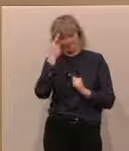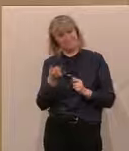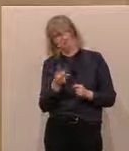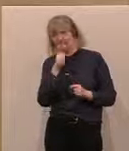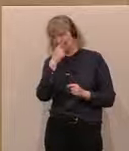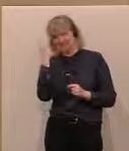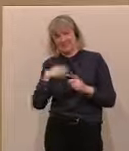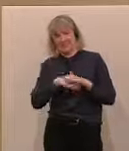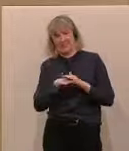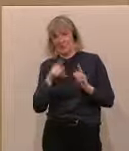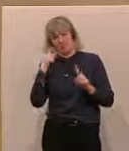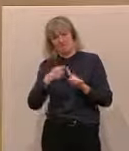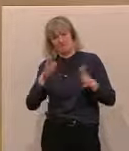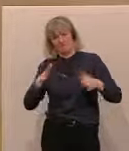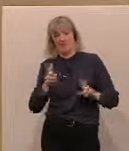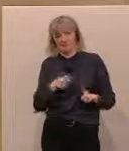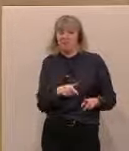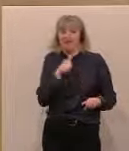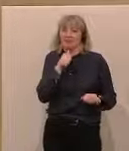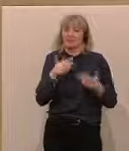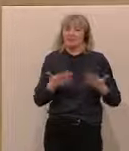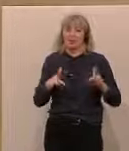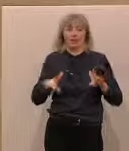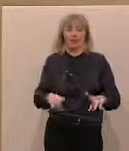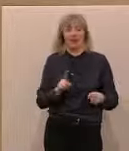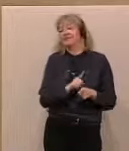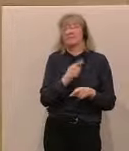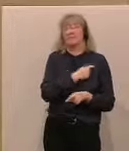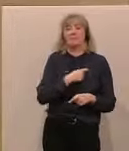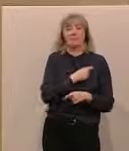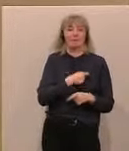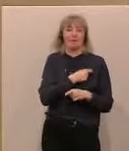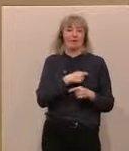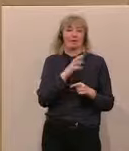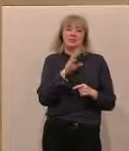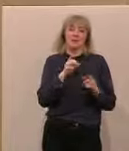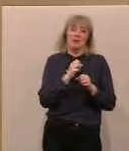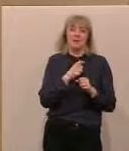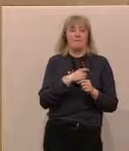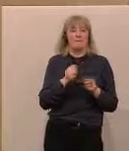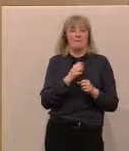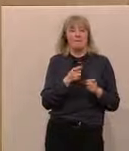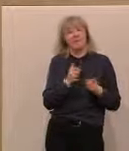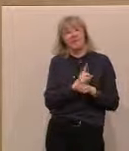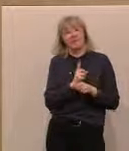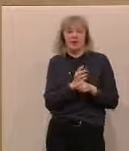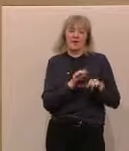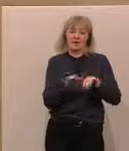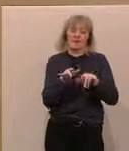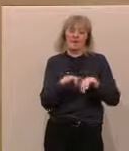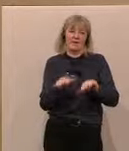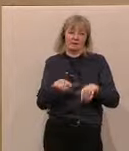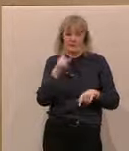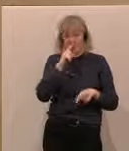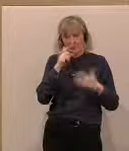und für zielführend, weil dann ist genau das nicht gewährleistet, dass Sie nicht den Zugriff, den parteipolitischen, auf den ORF weiterhin versuchen